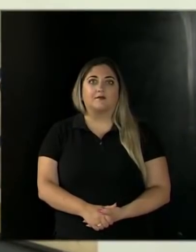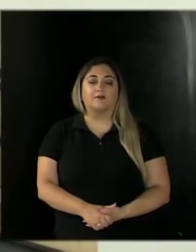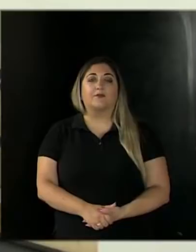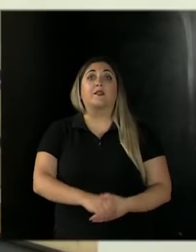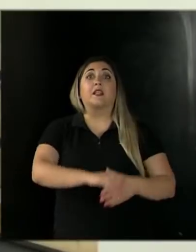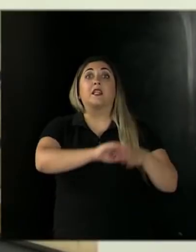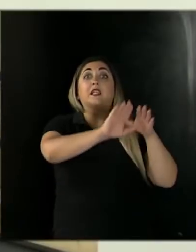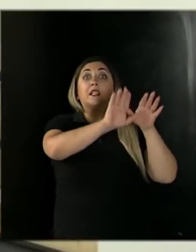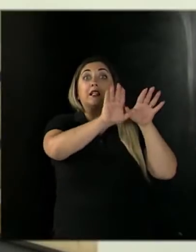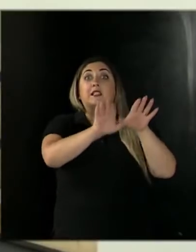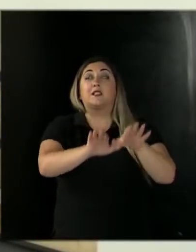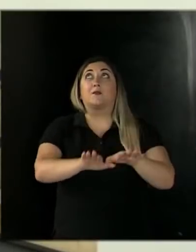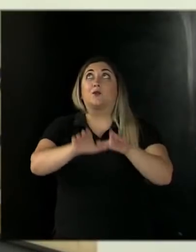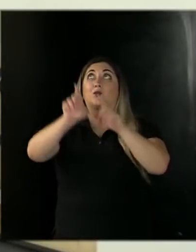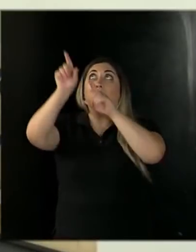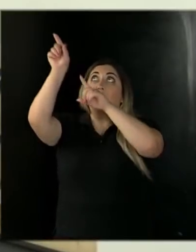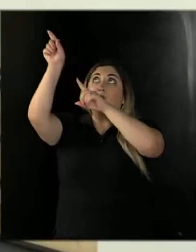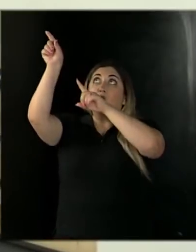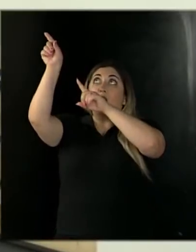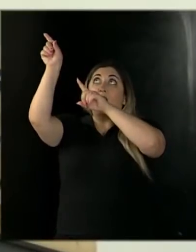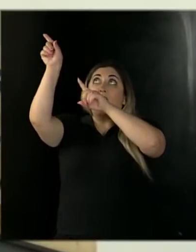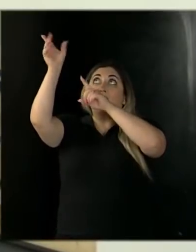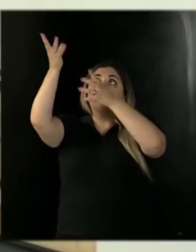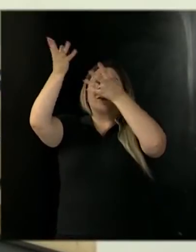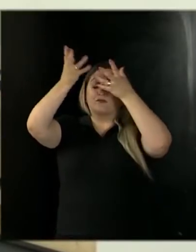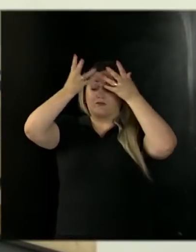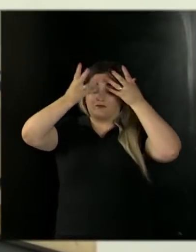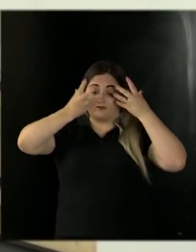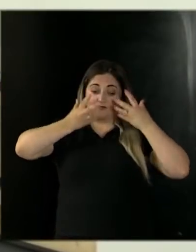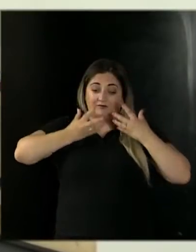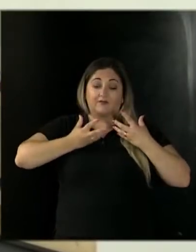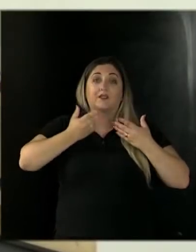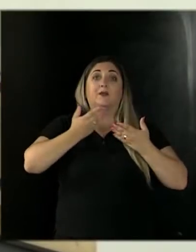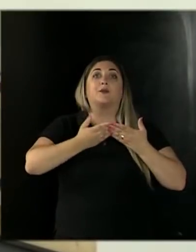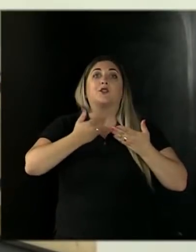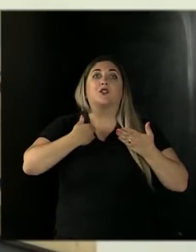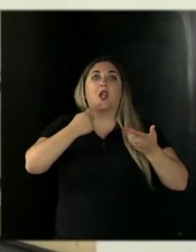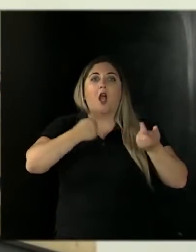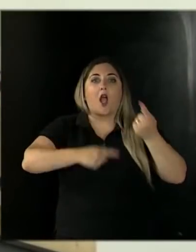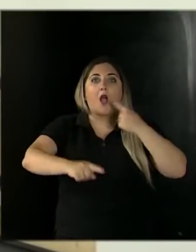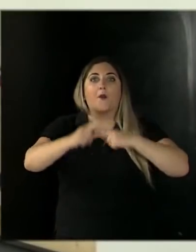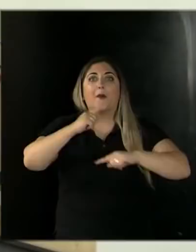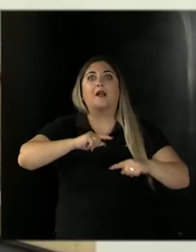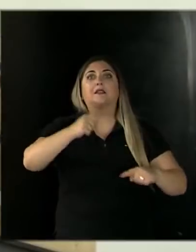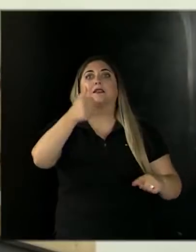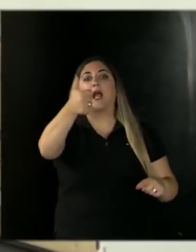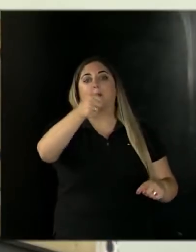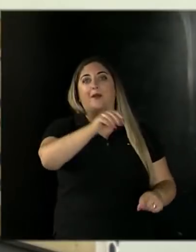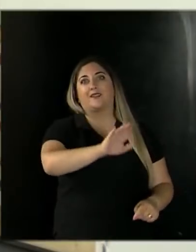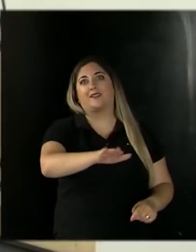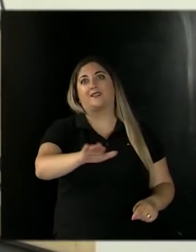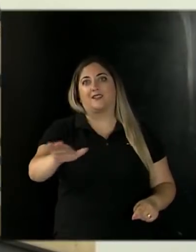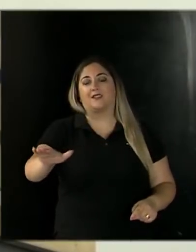L-Ispirtu tal-Mulej fuqi batni nwassal il-bxara tajba lil-fqajrin.